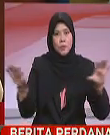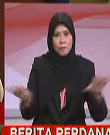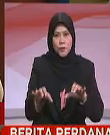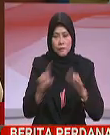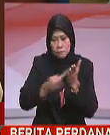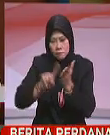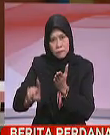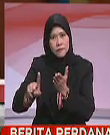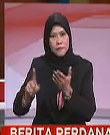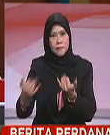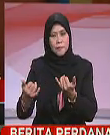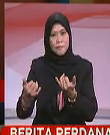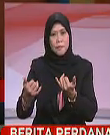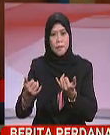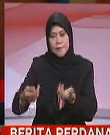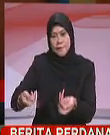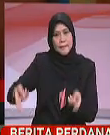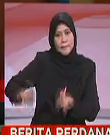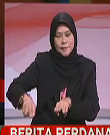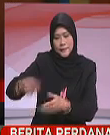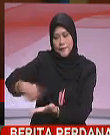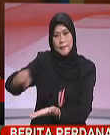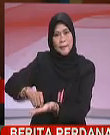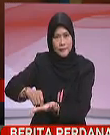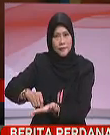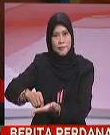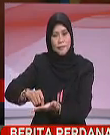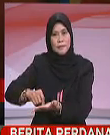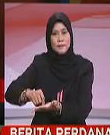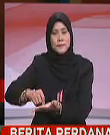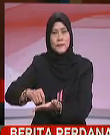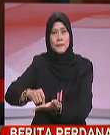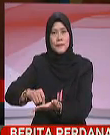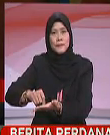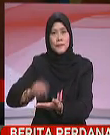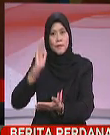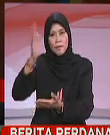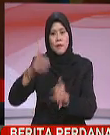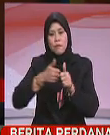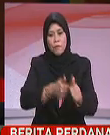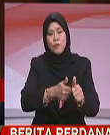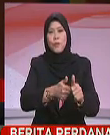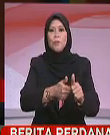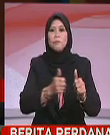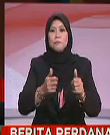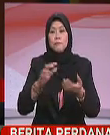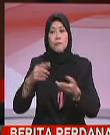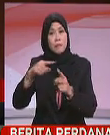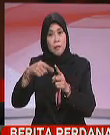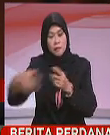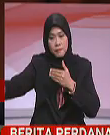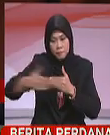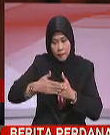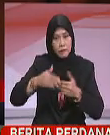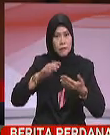MSA, Manufacturing and Supply Agreement. Bermakna mereka akan mematuhi bekalan ke negara kita